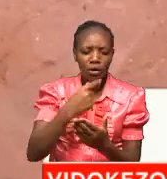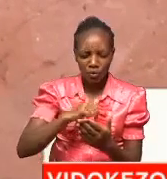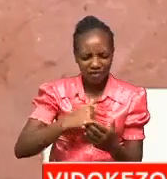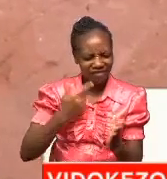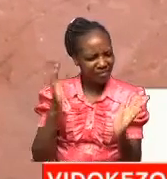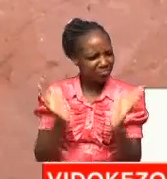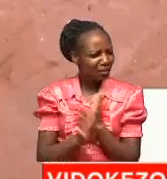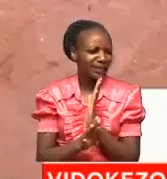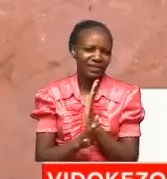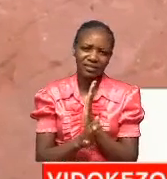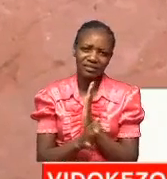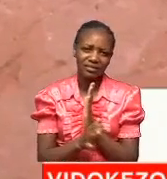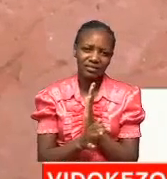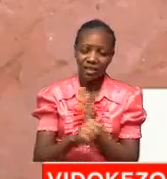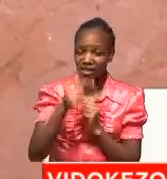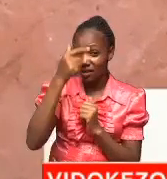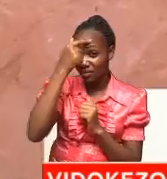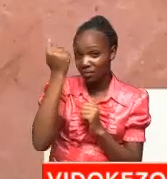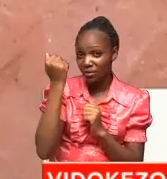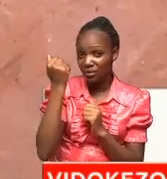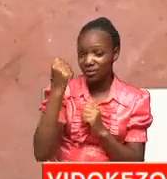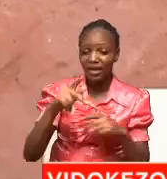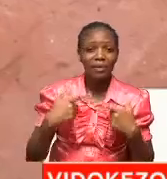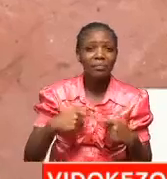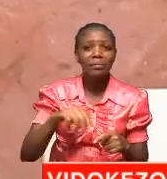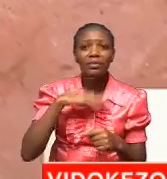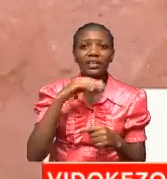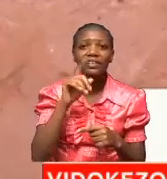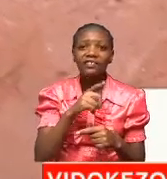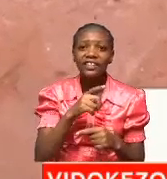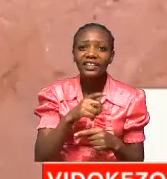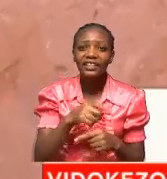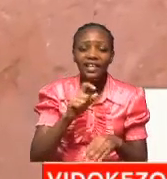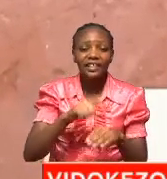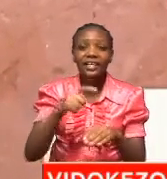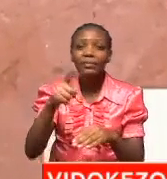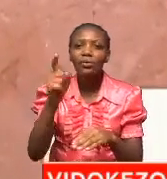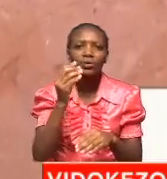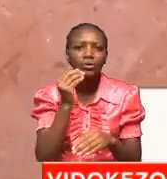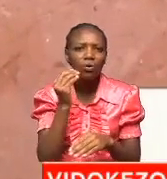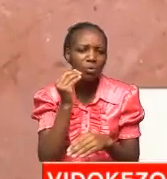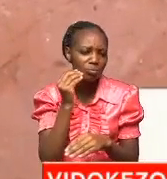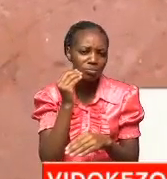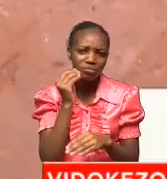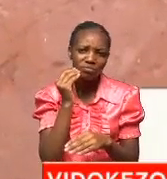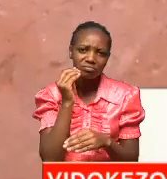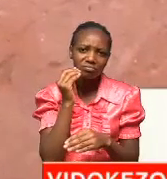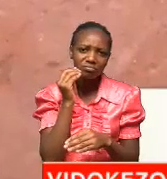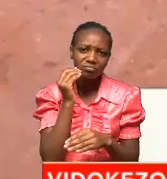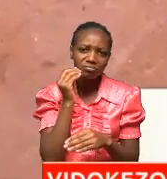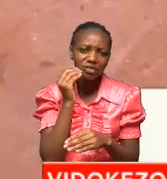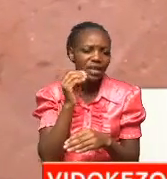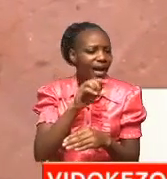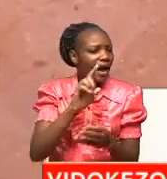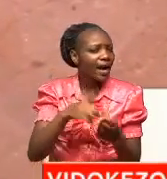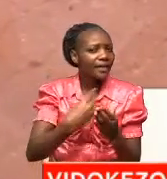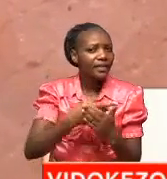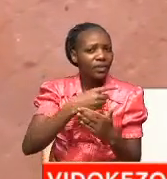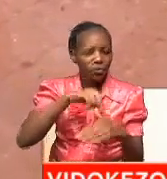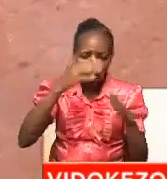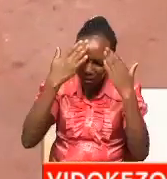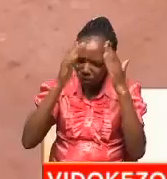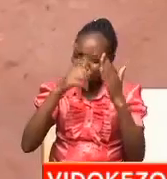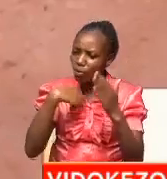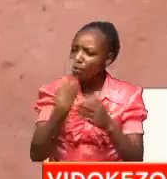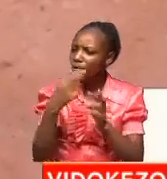sana ya kwamba watu wameuliwa kwa gate, mtu ameuliwa kwa gate. Hatujajua ni wakina